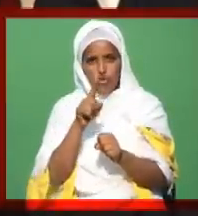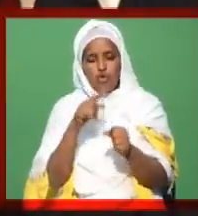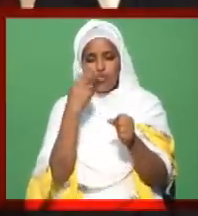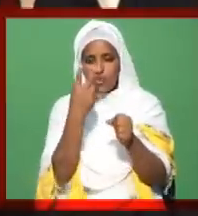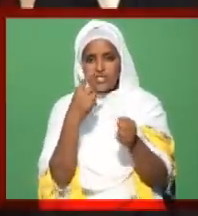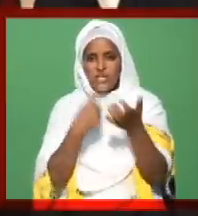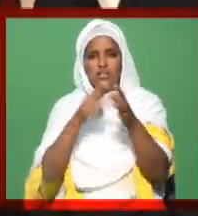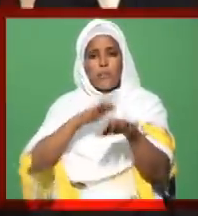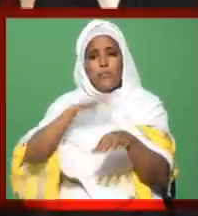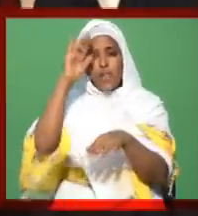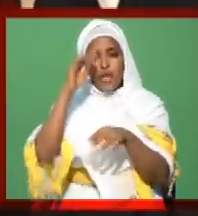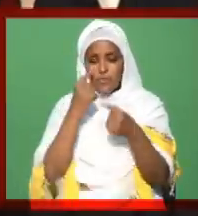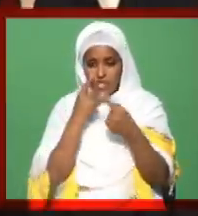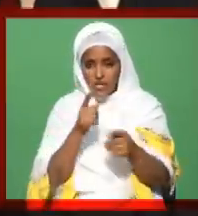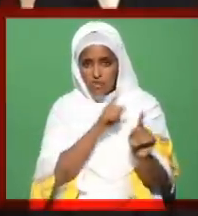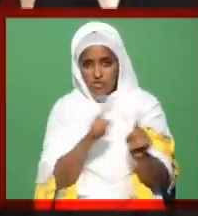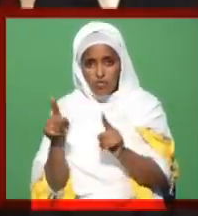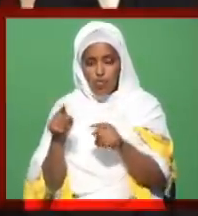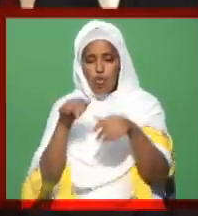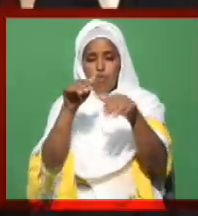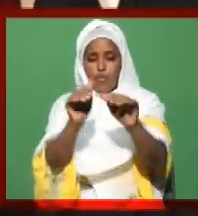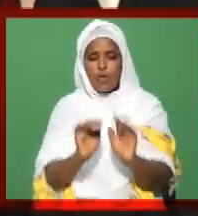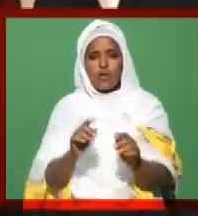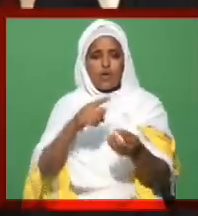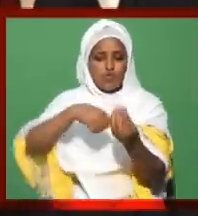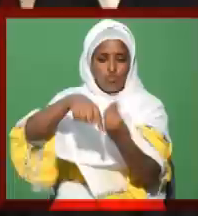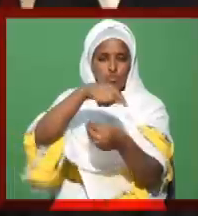أبلا يخنو رغم متتاي تاچو.